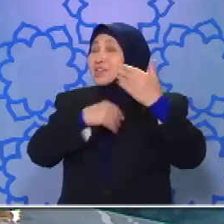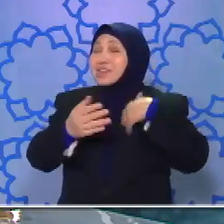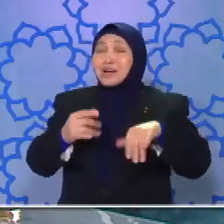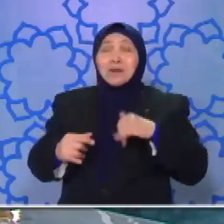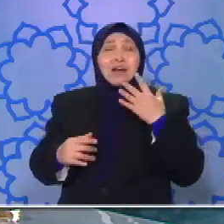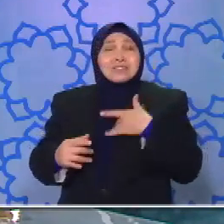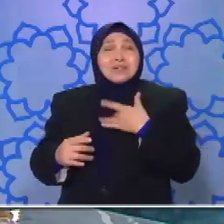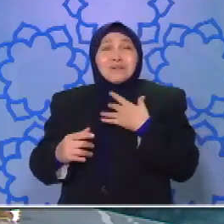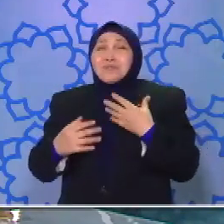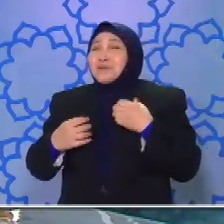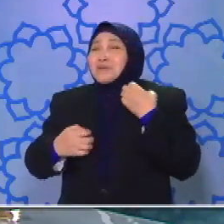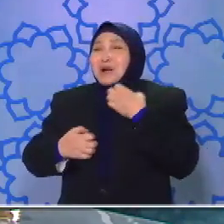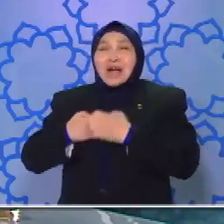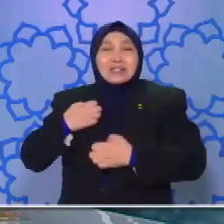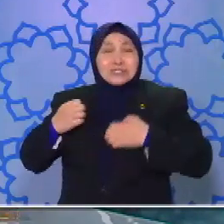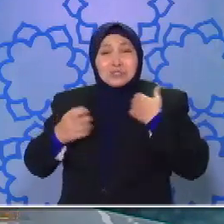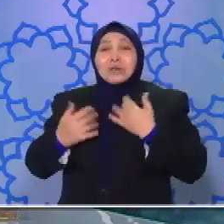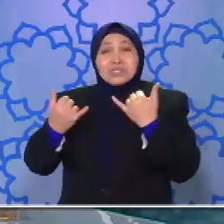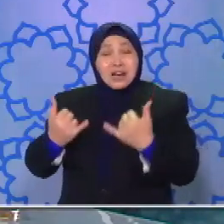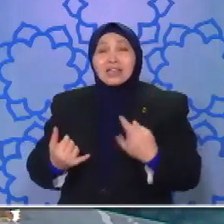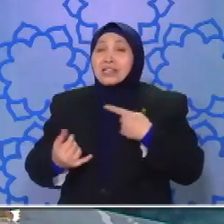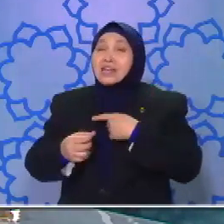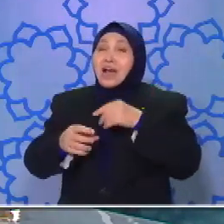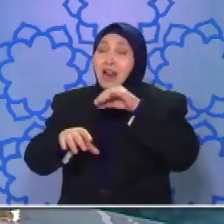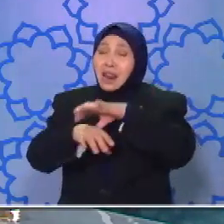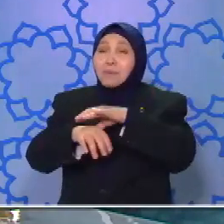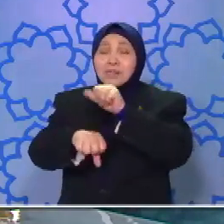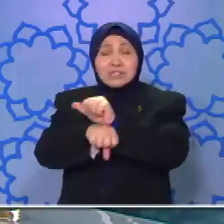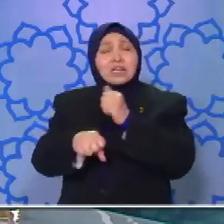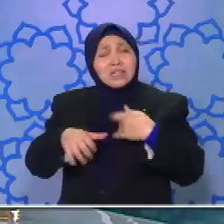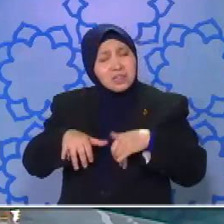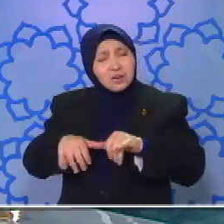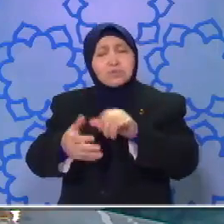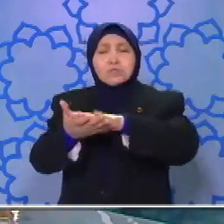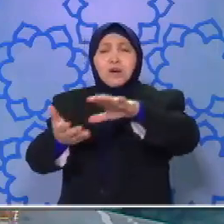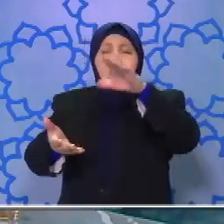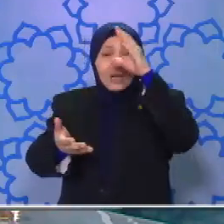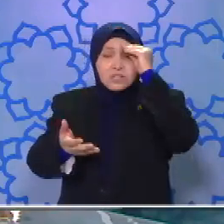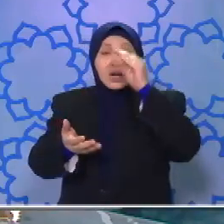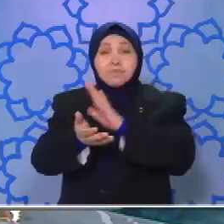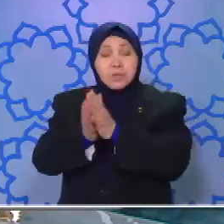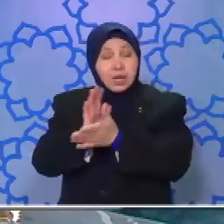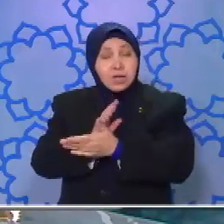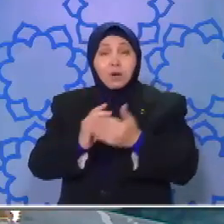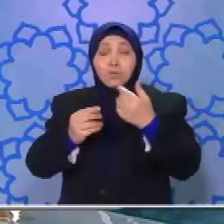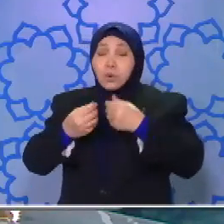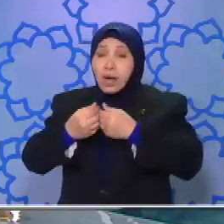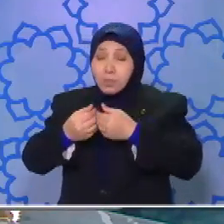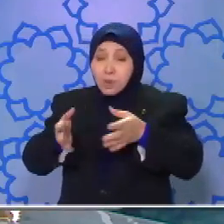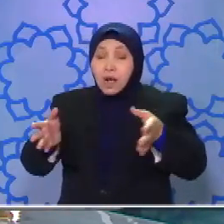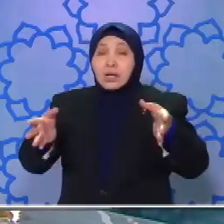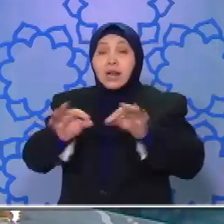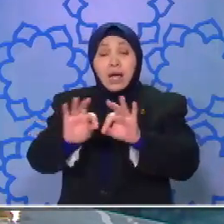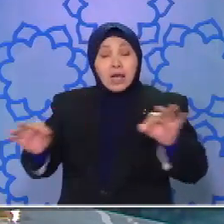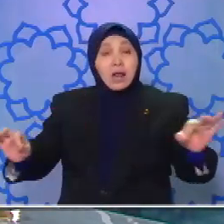walaupun kita di alam pekerjaan, anak-anak, kita terus menuntut ilmu. Dan insya-Allah kita merungkai ayat al-Quran pada hari ini.